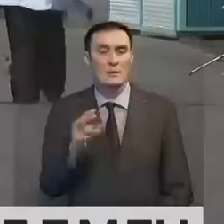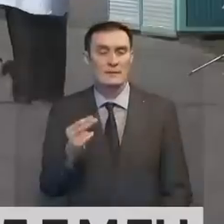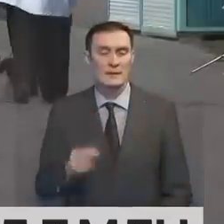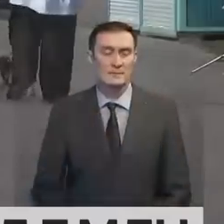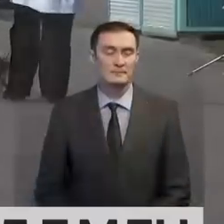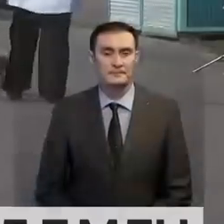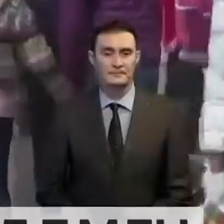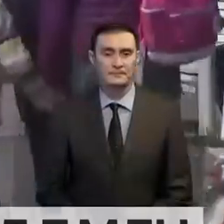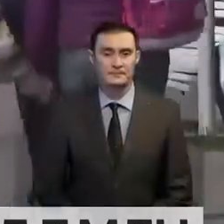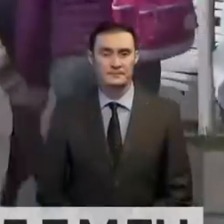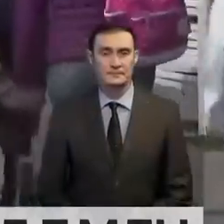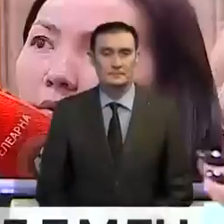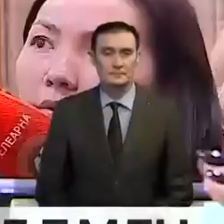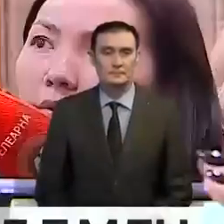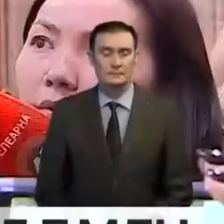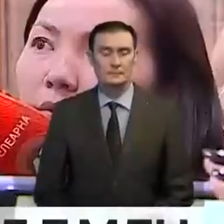тенге.